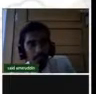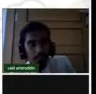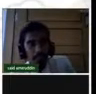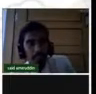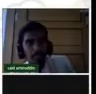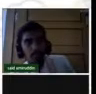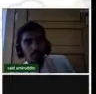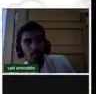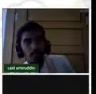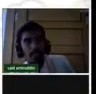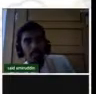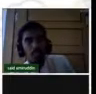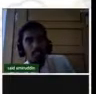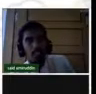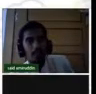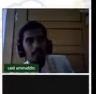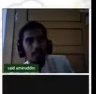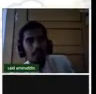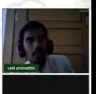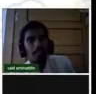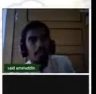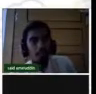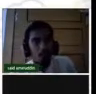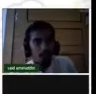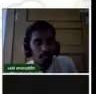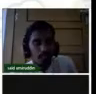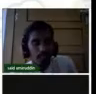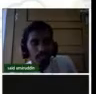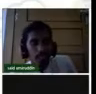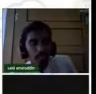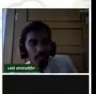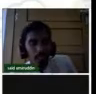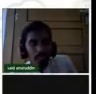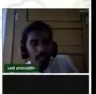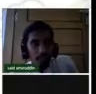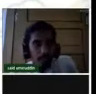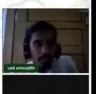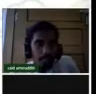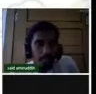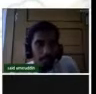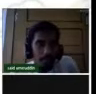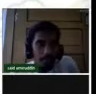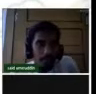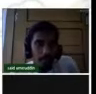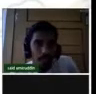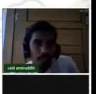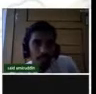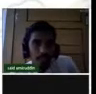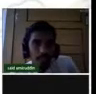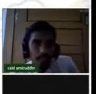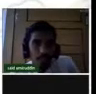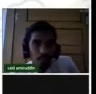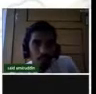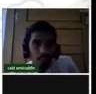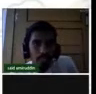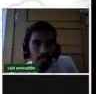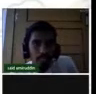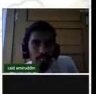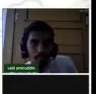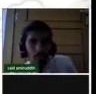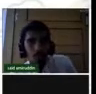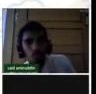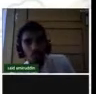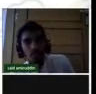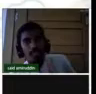yaitu pembelajaran berfokus pada konsep dan pada prinsip pokok. Yang kedua, evaluasi kesiapan dan perkembangan belajar siswa diakomodasi ke